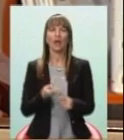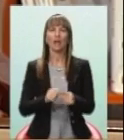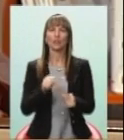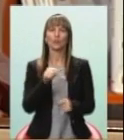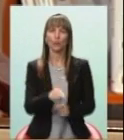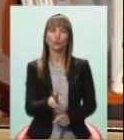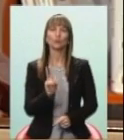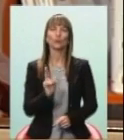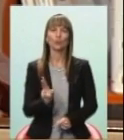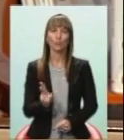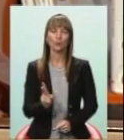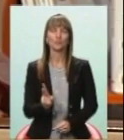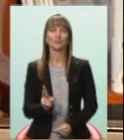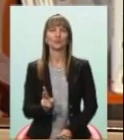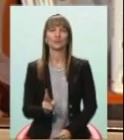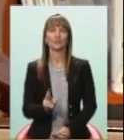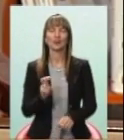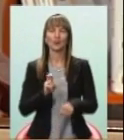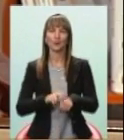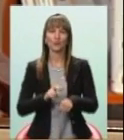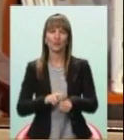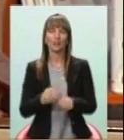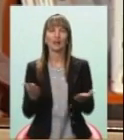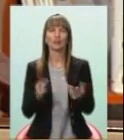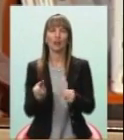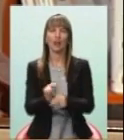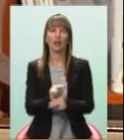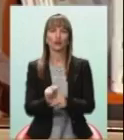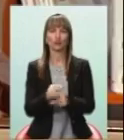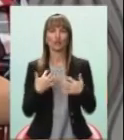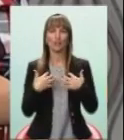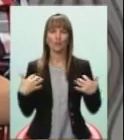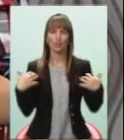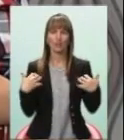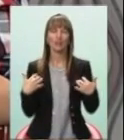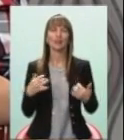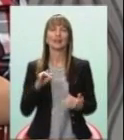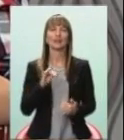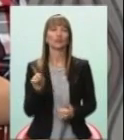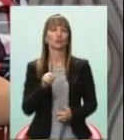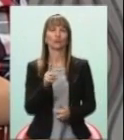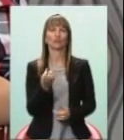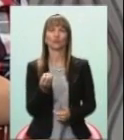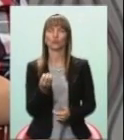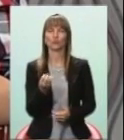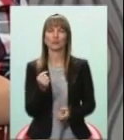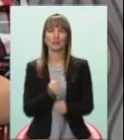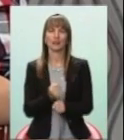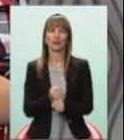тот, это доктор, который лечит животных. І що вони, чим ще